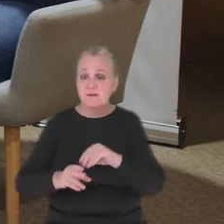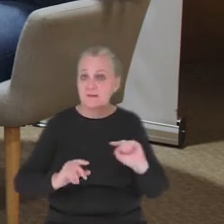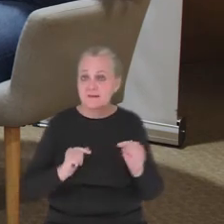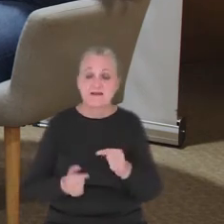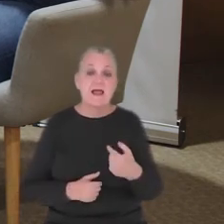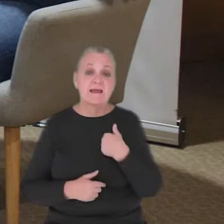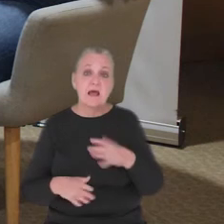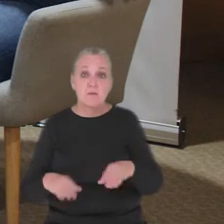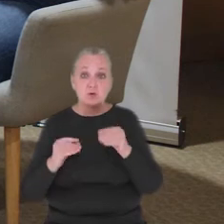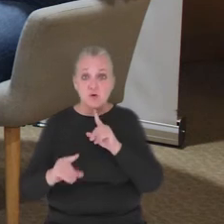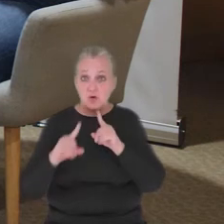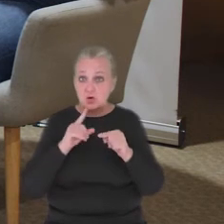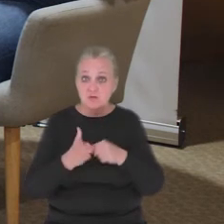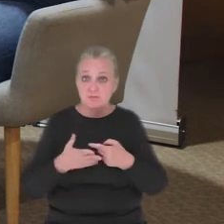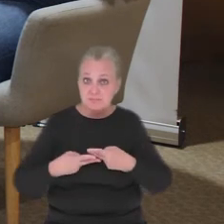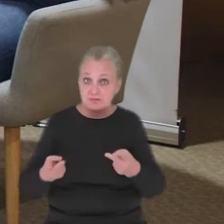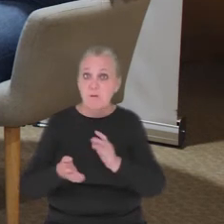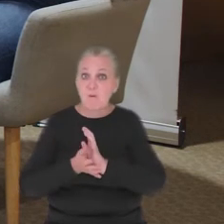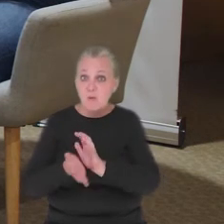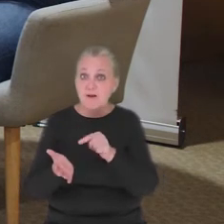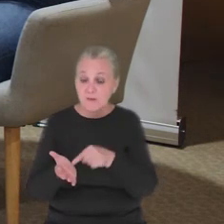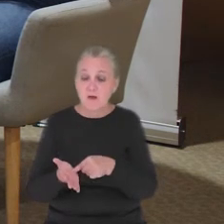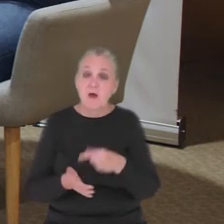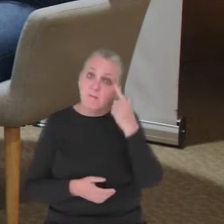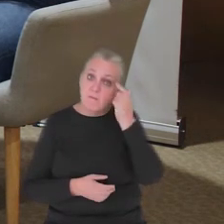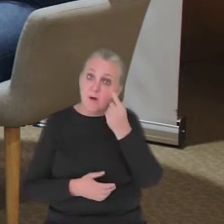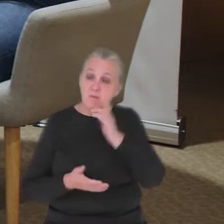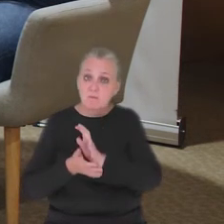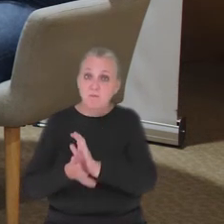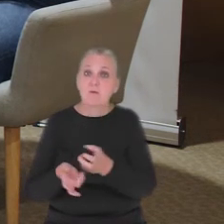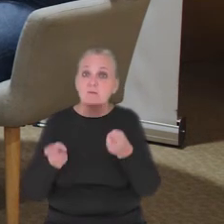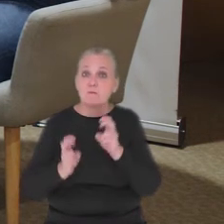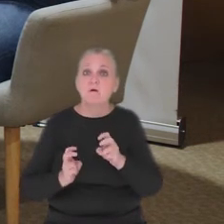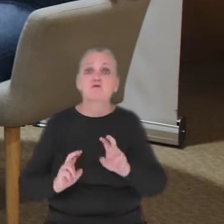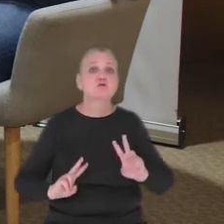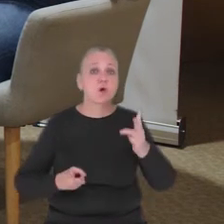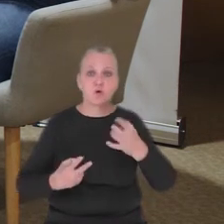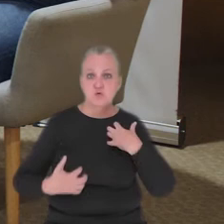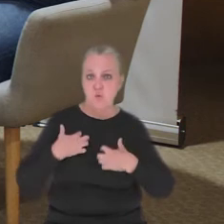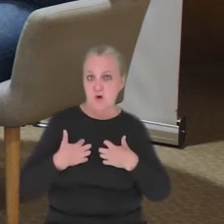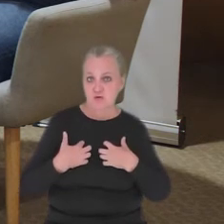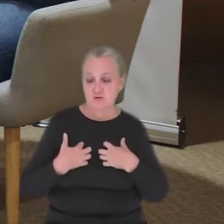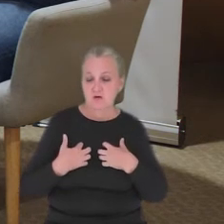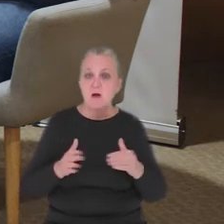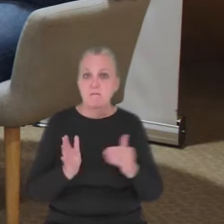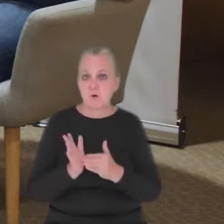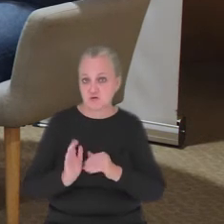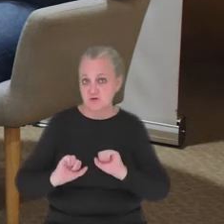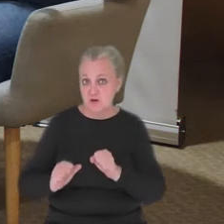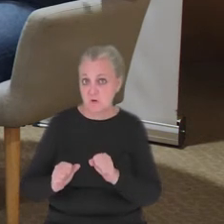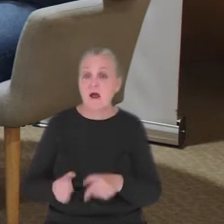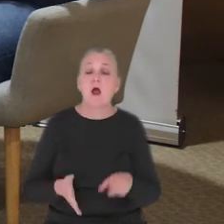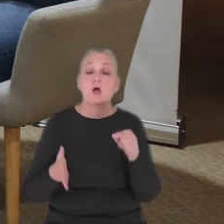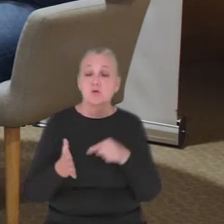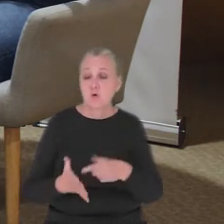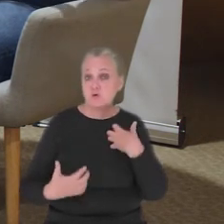jak zaczynałam rozmawiać właśnie o tej publikacji, to mówiłam, że tak naprawdę pomysł na publikację powstał ze złości i z potrzeby działania. I ta złość